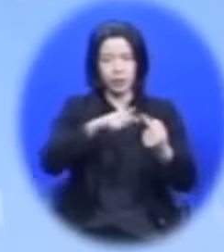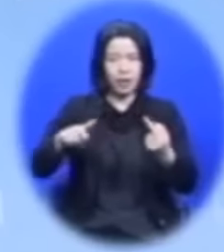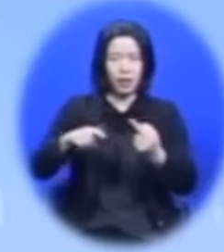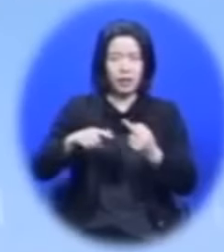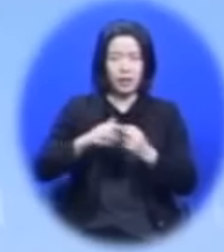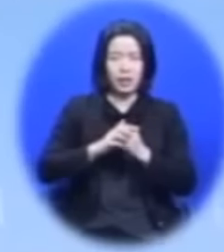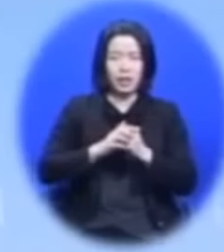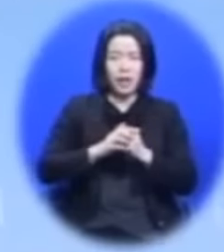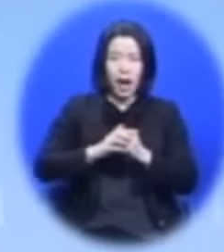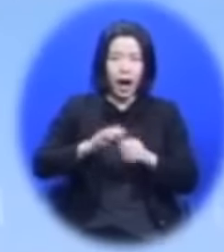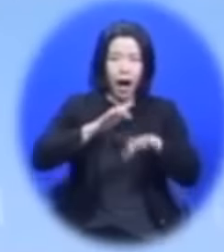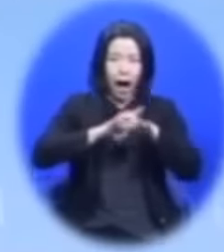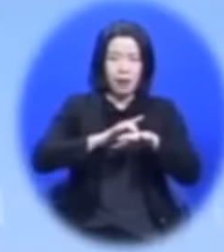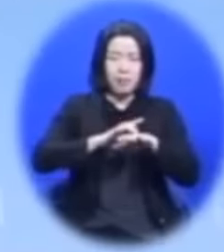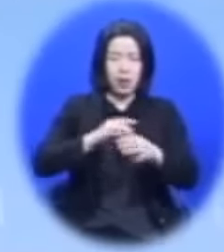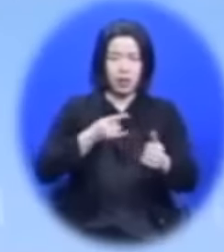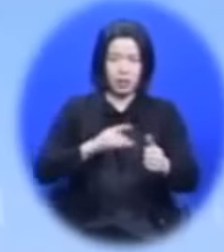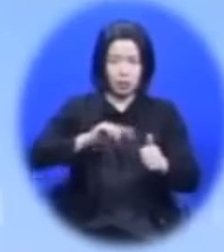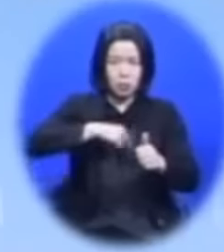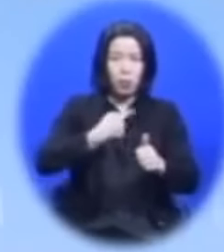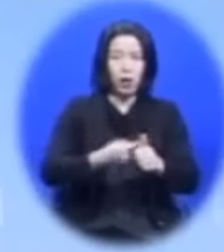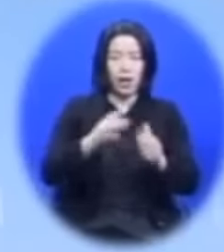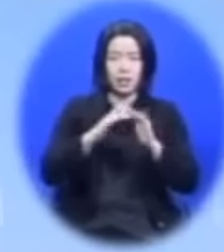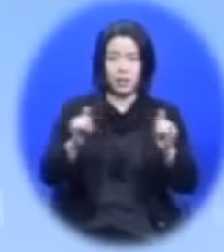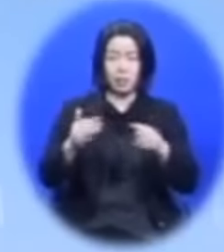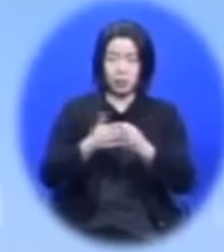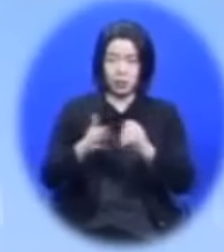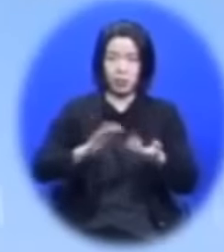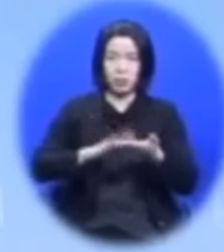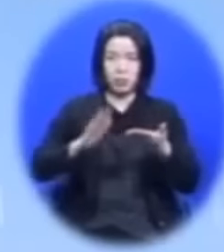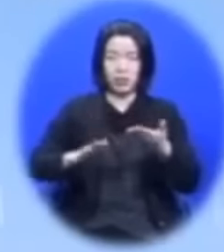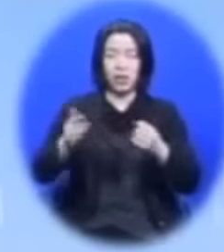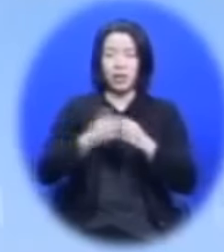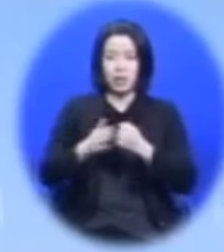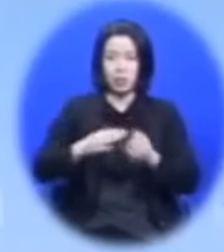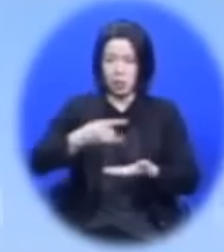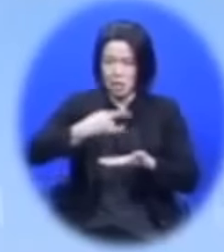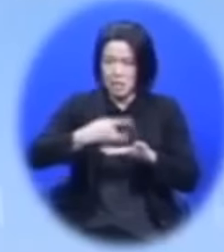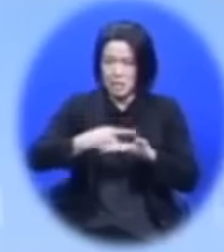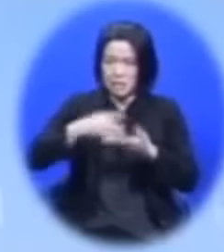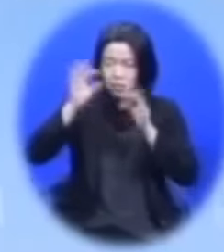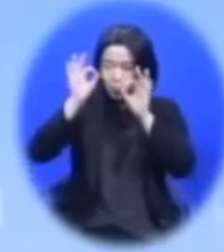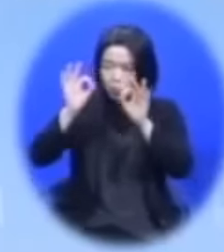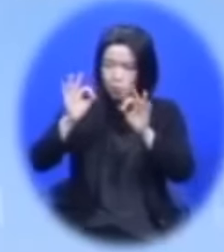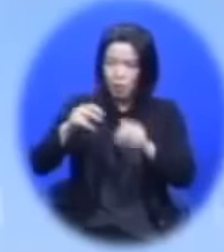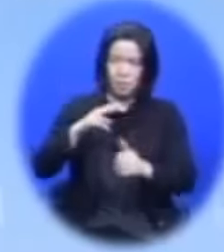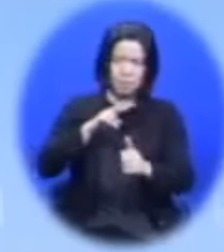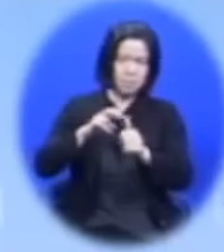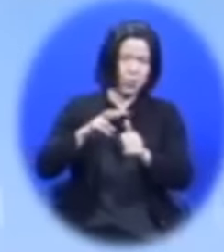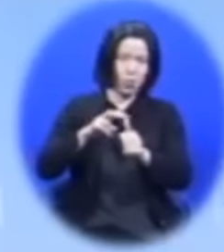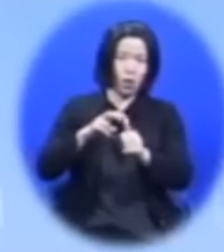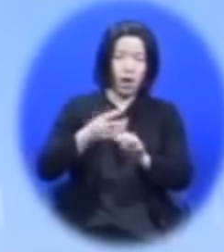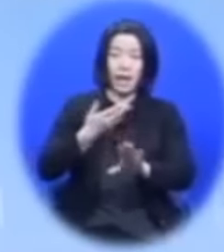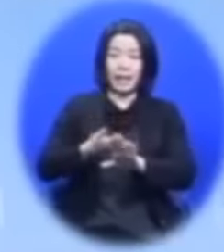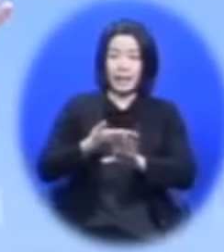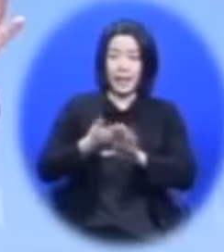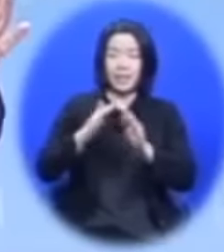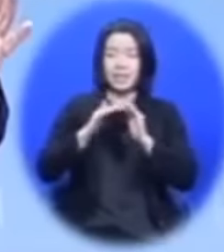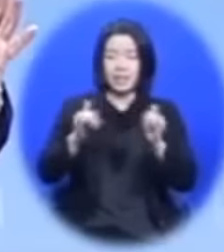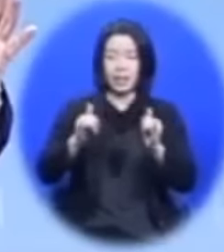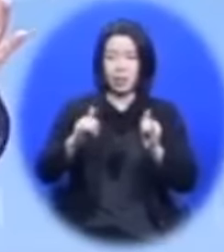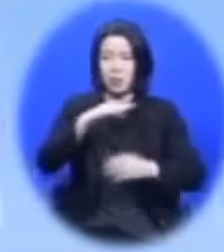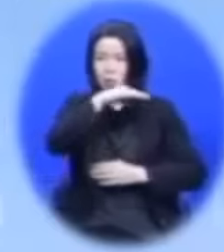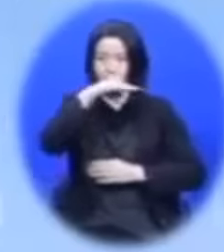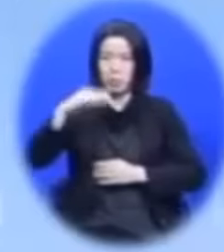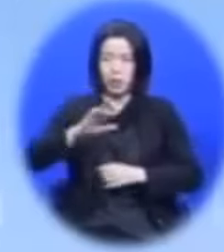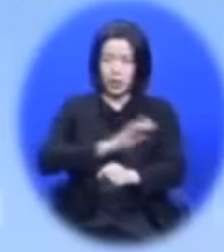악마에게 속한 사람이기 때문이라는 겁니다. 그래서 의인을 보면 미워요. 남이 올바르게 잘하는 거